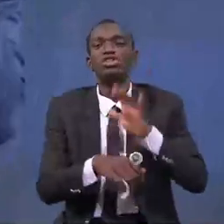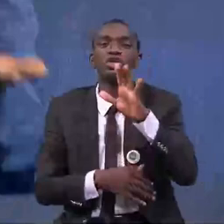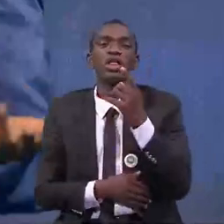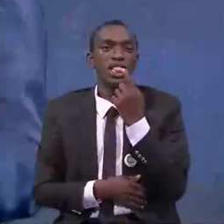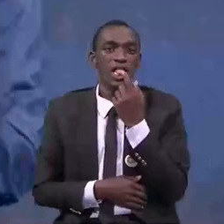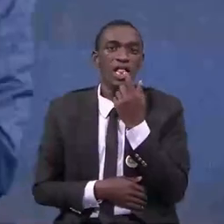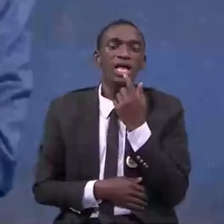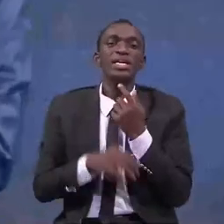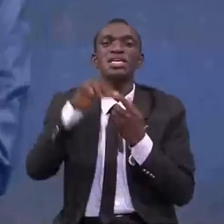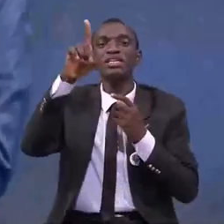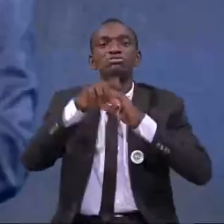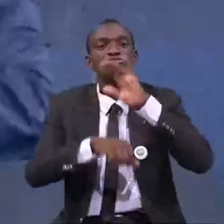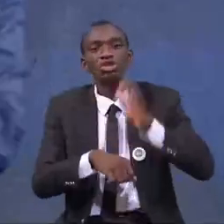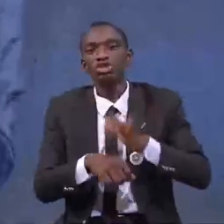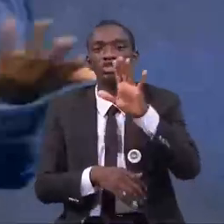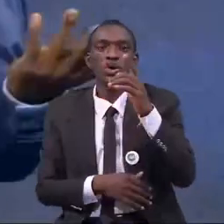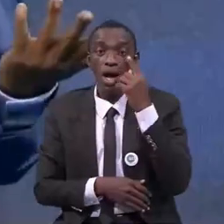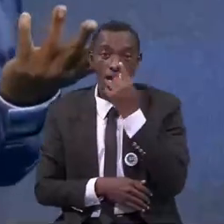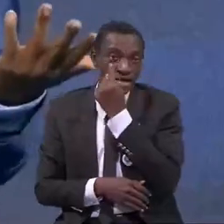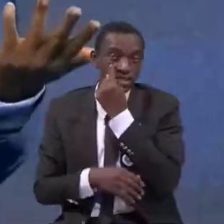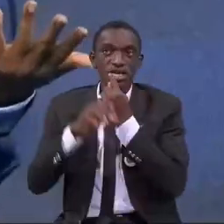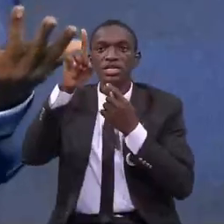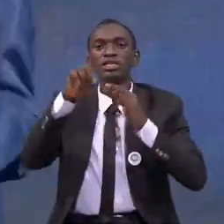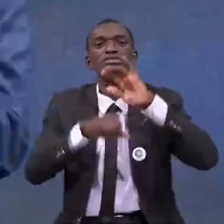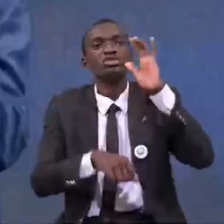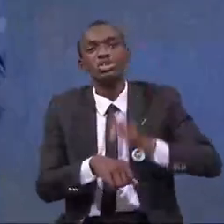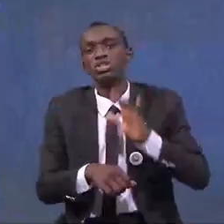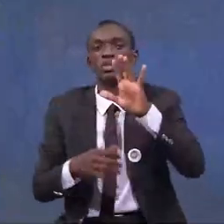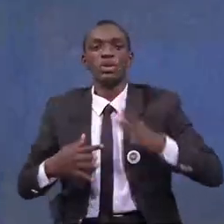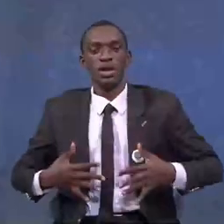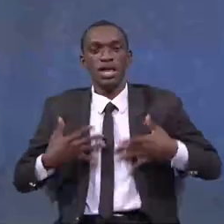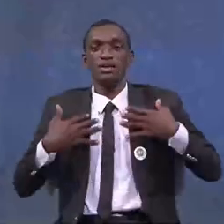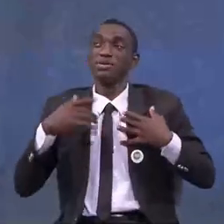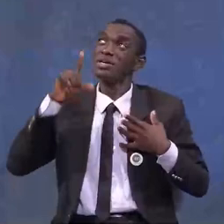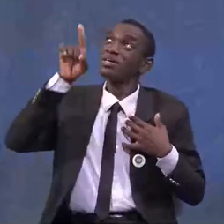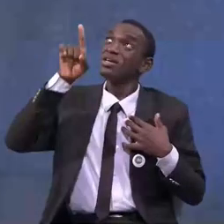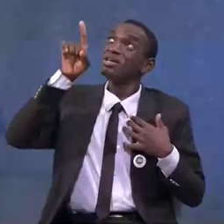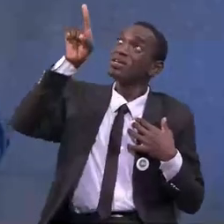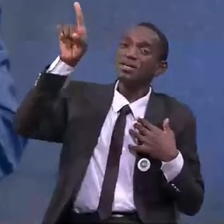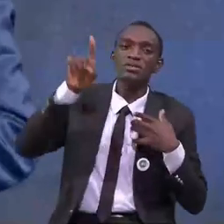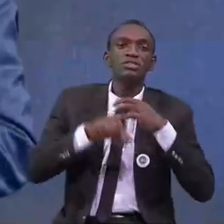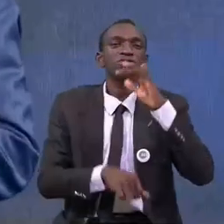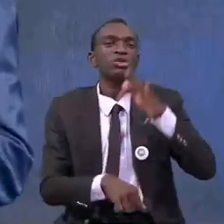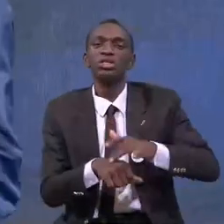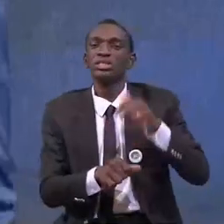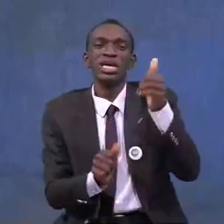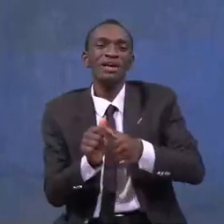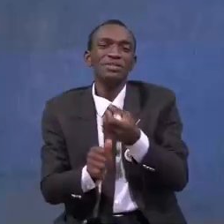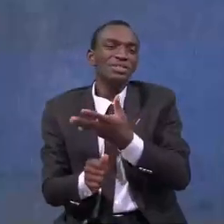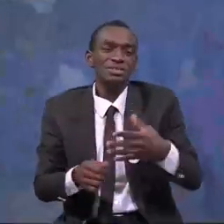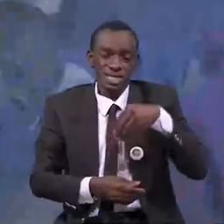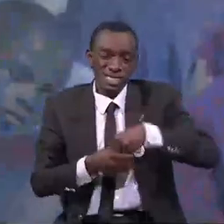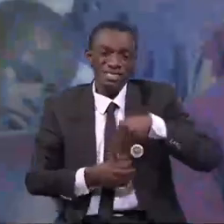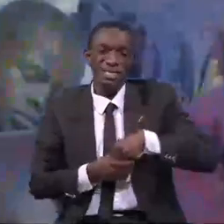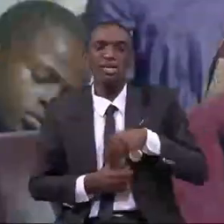votre votre langue il va toucher vos yeux va toucher votre vie il va toucher